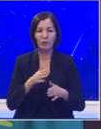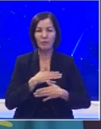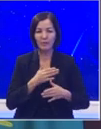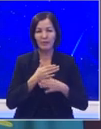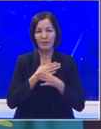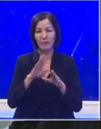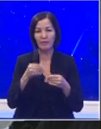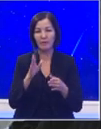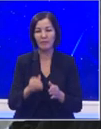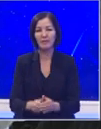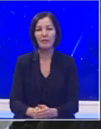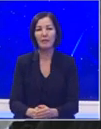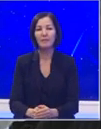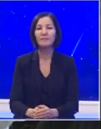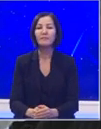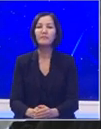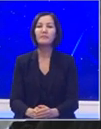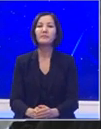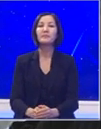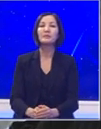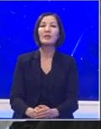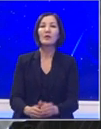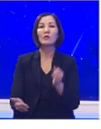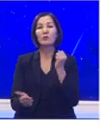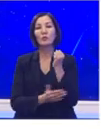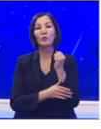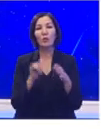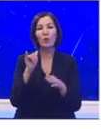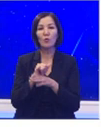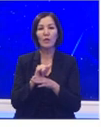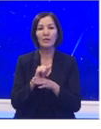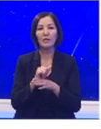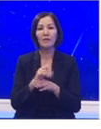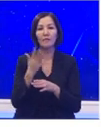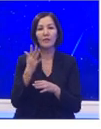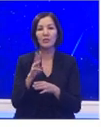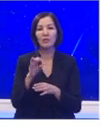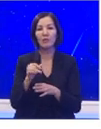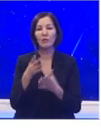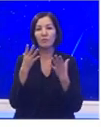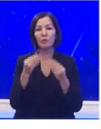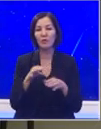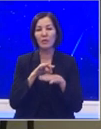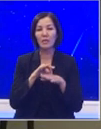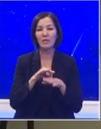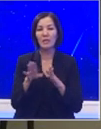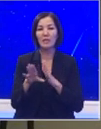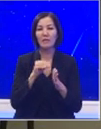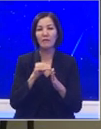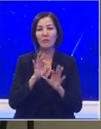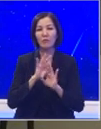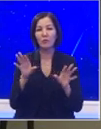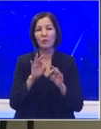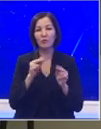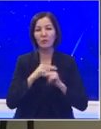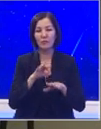ететін боламыз. Кезекті қабылдау соңында қонақтар жергілікті тұрғындарға 5-ші маусымда өтетін референдум туралы да түсіндіру